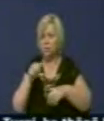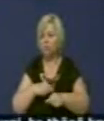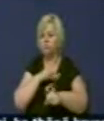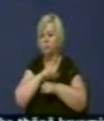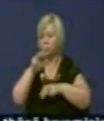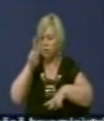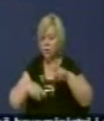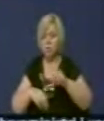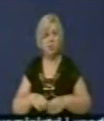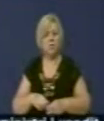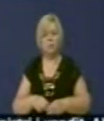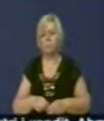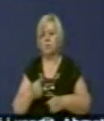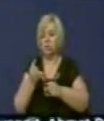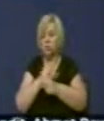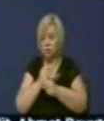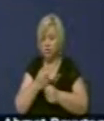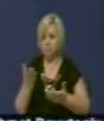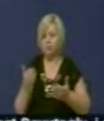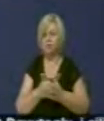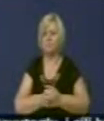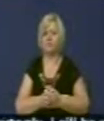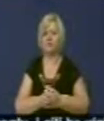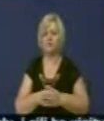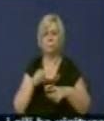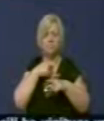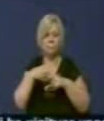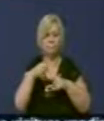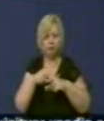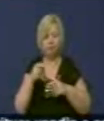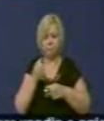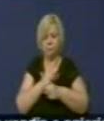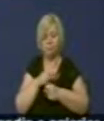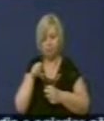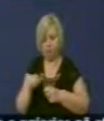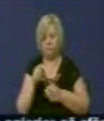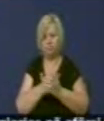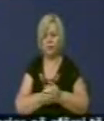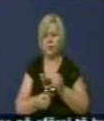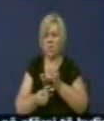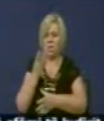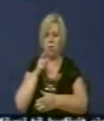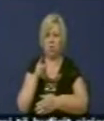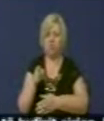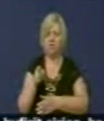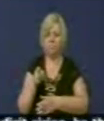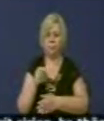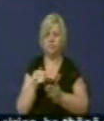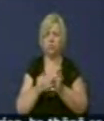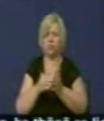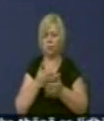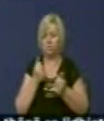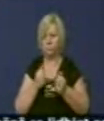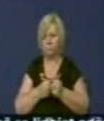Por edhe më thelbësore se kaq, EULEX-i dihet se është themeluar si operacion për menaxhimin e krizave nga BE-ja për ta